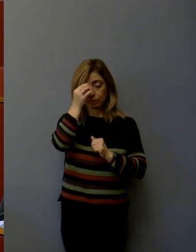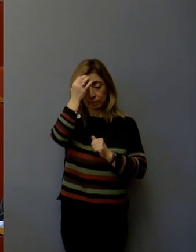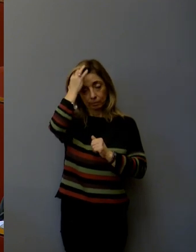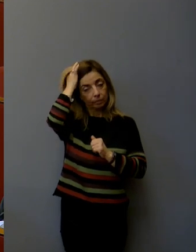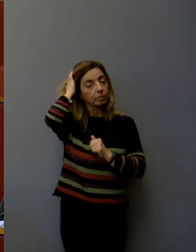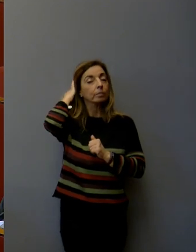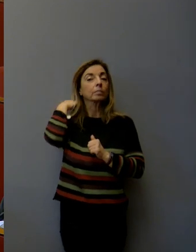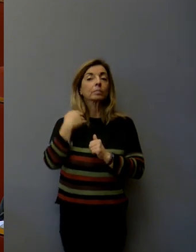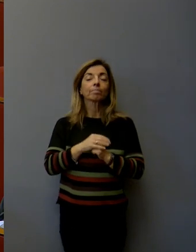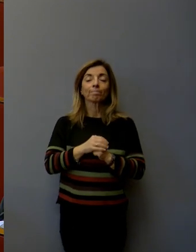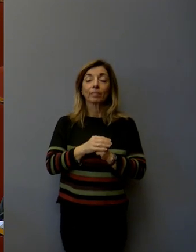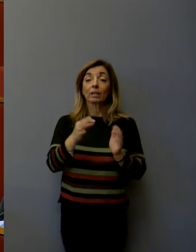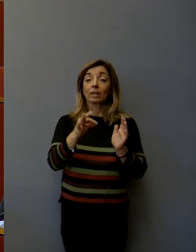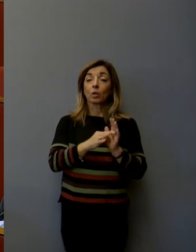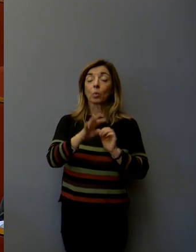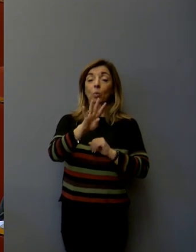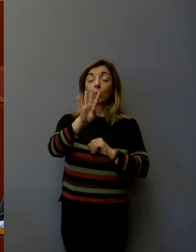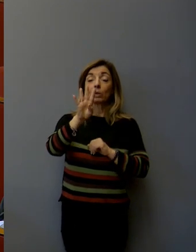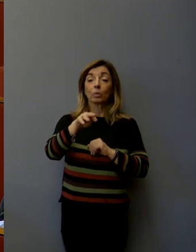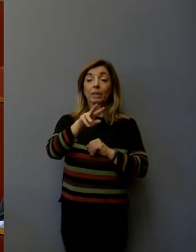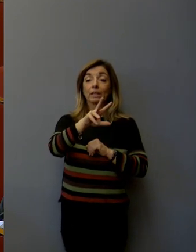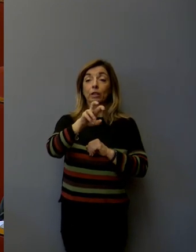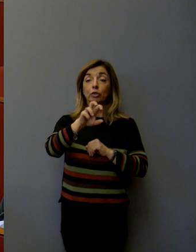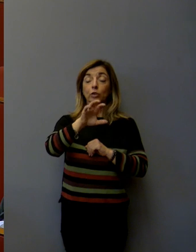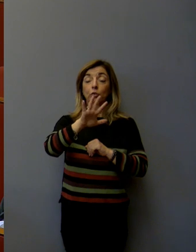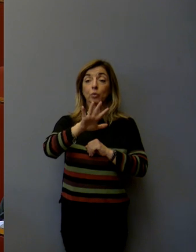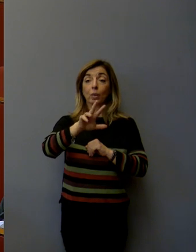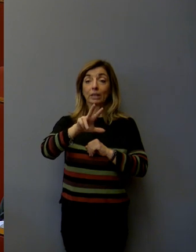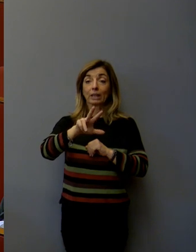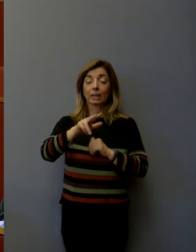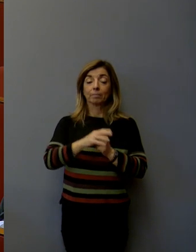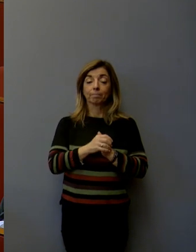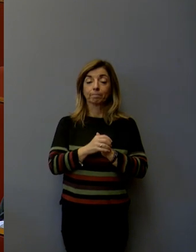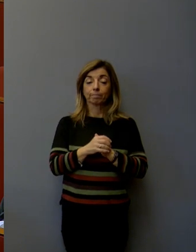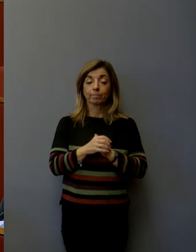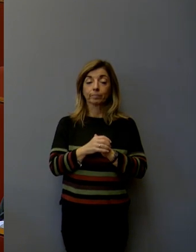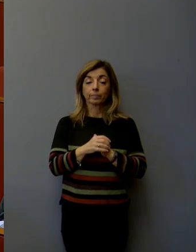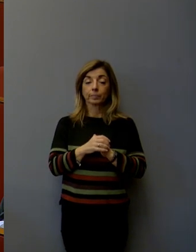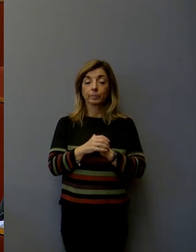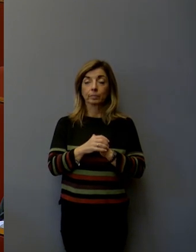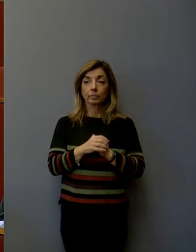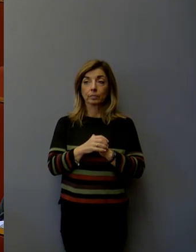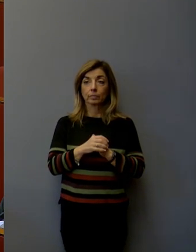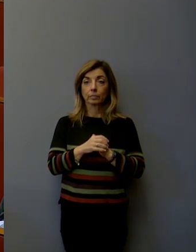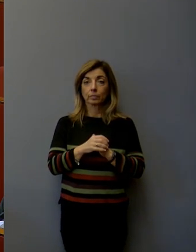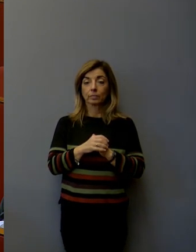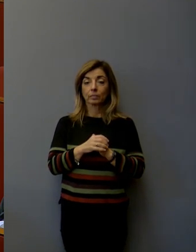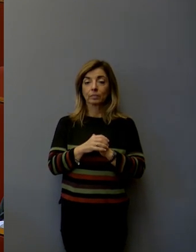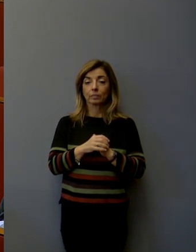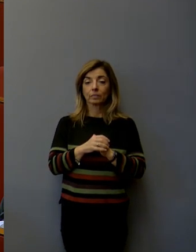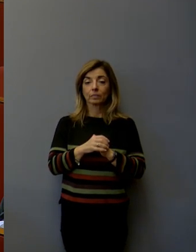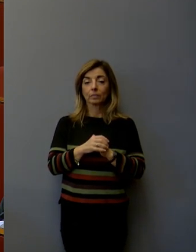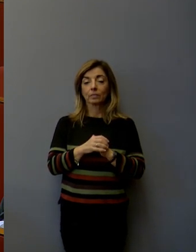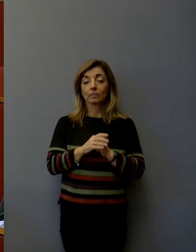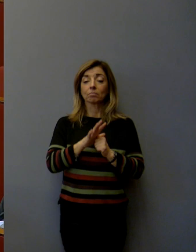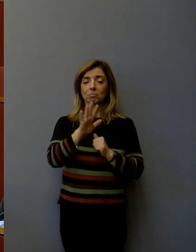sono al 4353 che però mi pare abbiamo